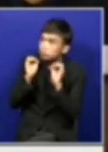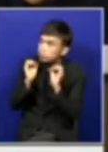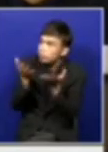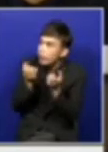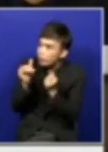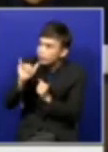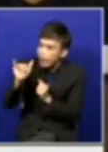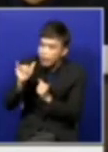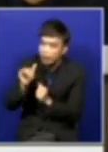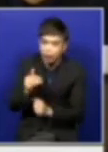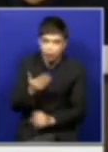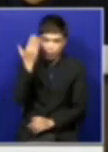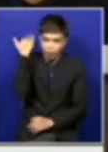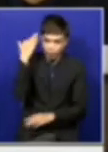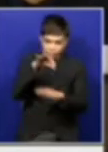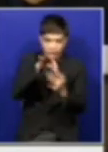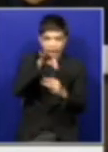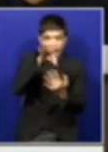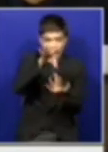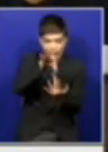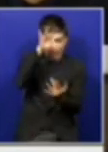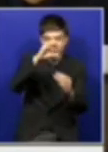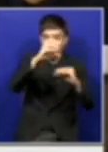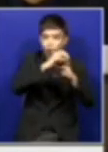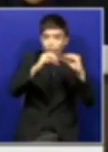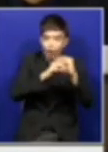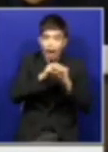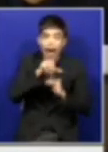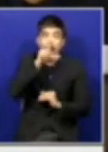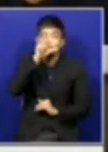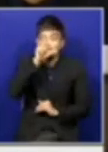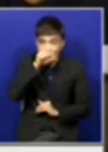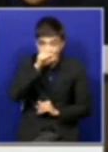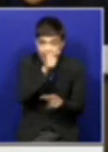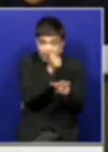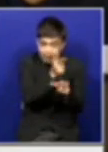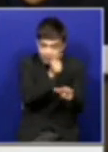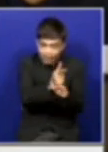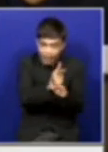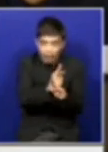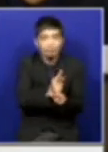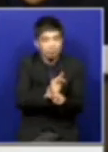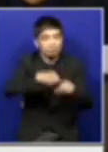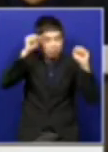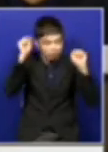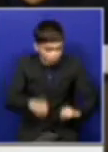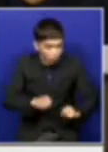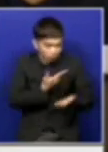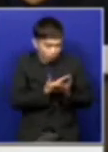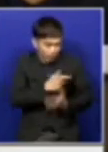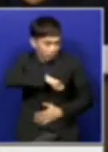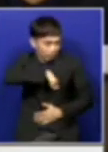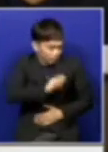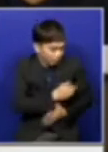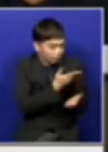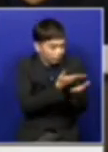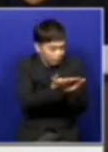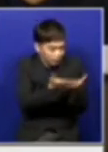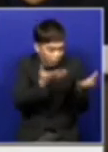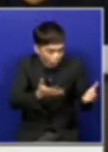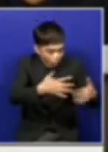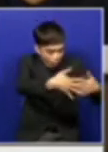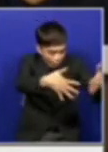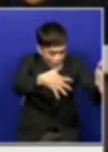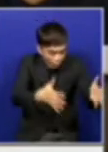ก่ปรากฏว่าไปสร้างคอกไปซื้อถังน้ำไปซื้อรางอาหารรอไว้วันนี้